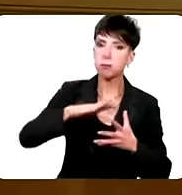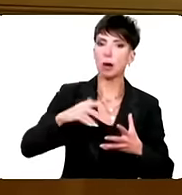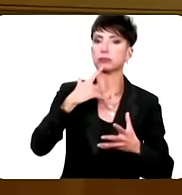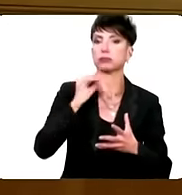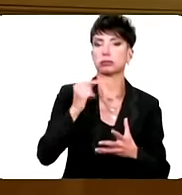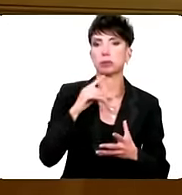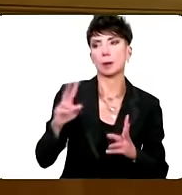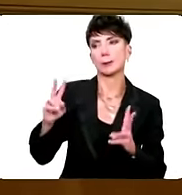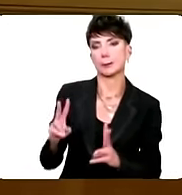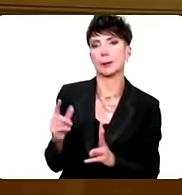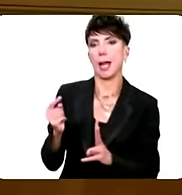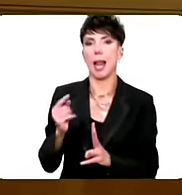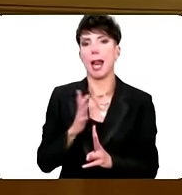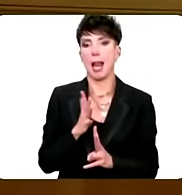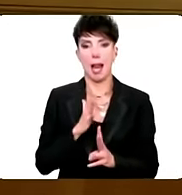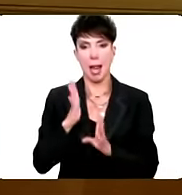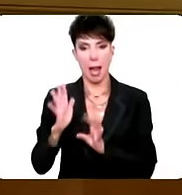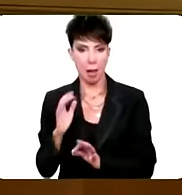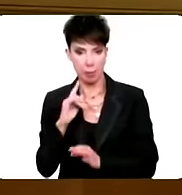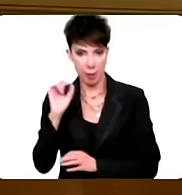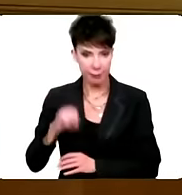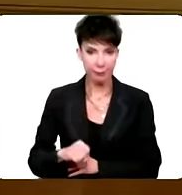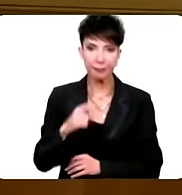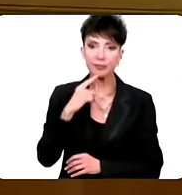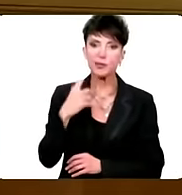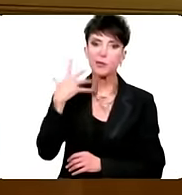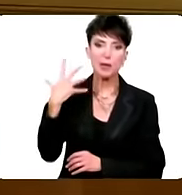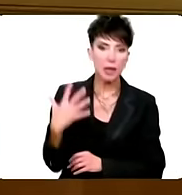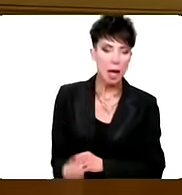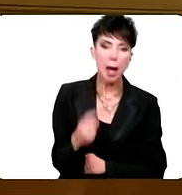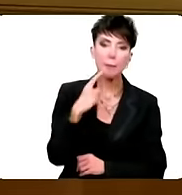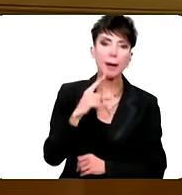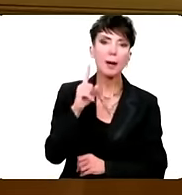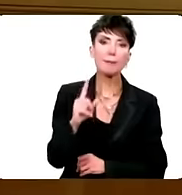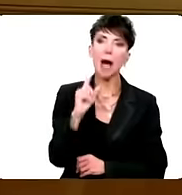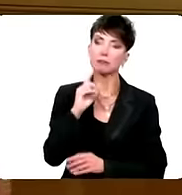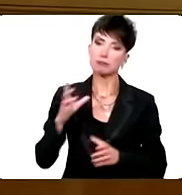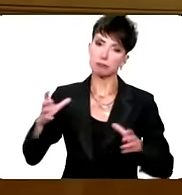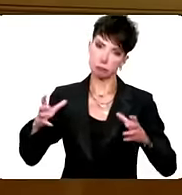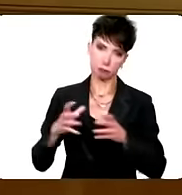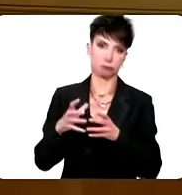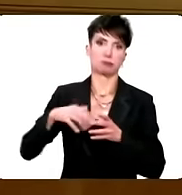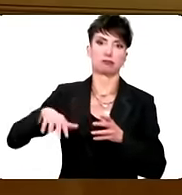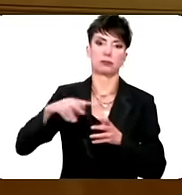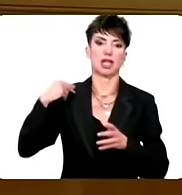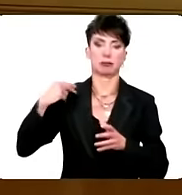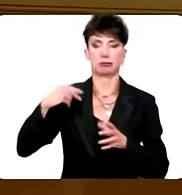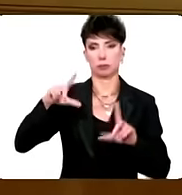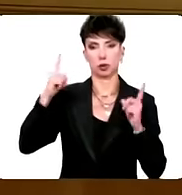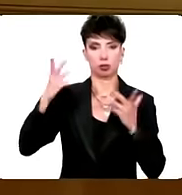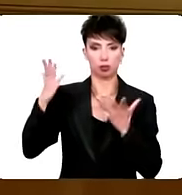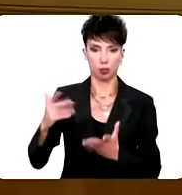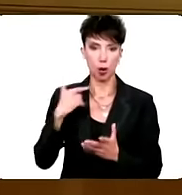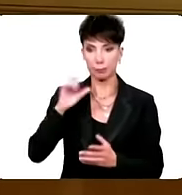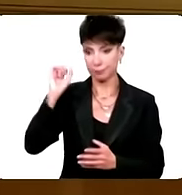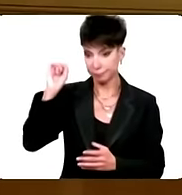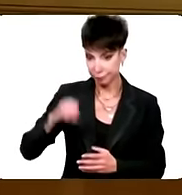έξω κοινοβουλευτικών στελεχών. Έχουμε μια κοινοβουλευτική δημοκρατία. Άρα η πλειοψηφία του Υπουργικού Συμβουλίου είναι άνθρωποι οι